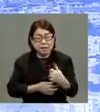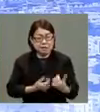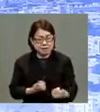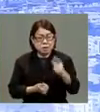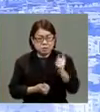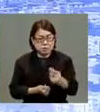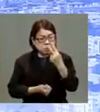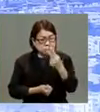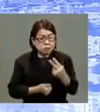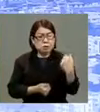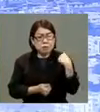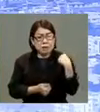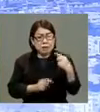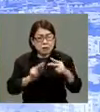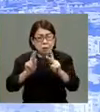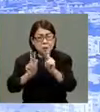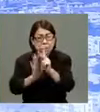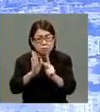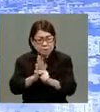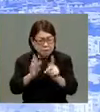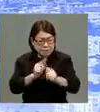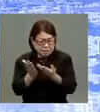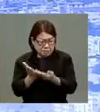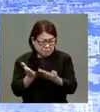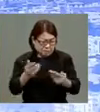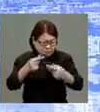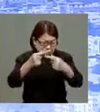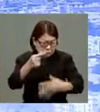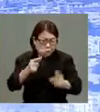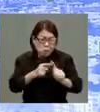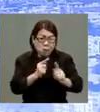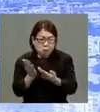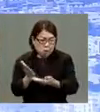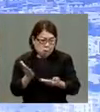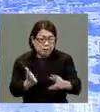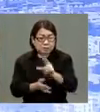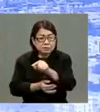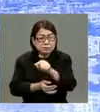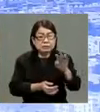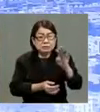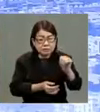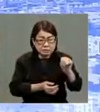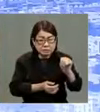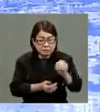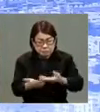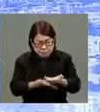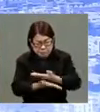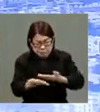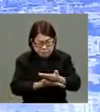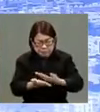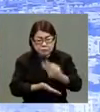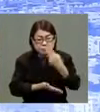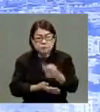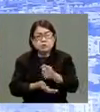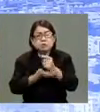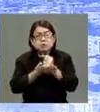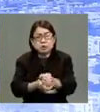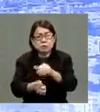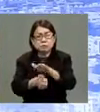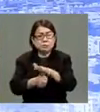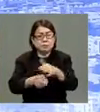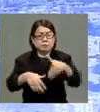ใต้นั้น 30-40 ฉบับมาเพื่อทำให้เกิดมาตรการในการดูแลสังคมนะครับดูแลพี่น้อง